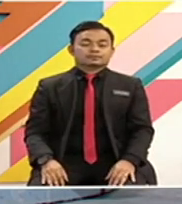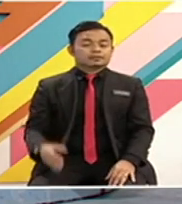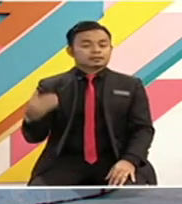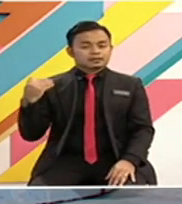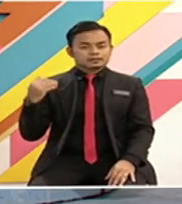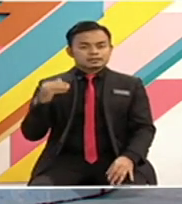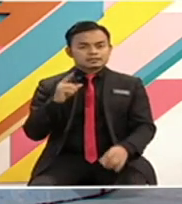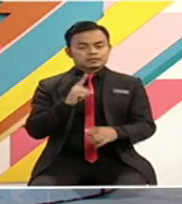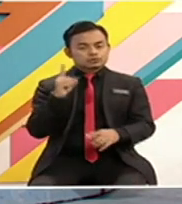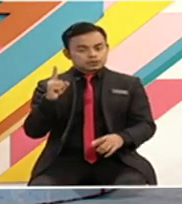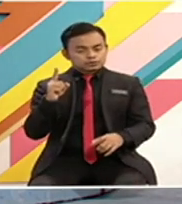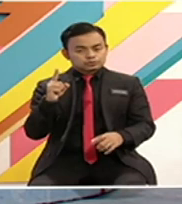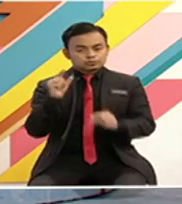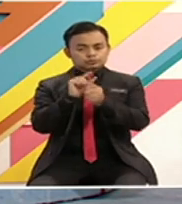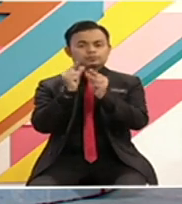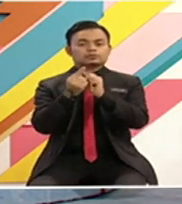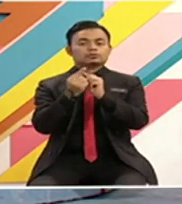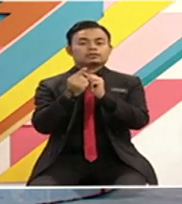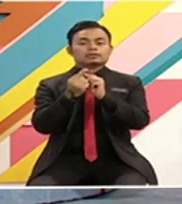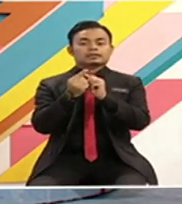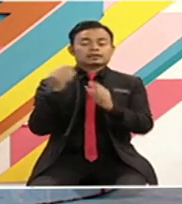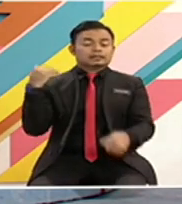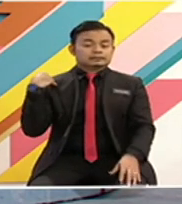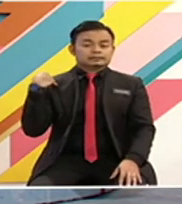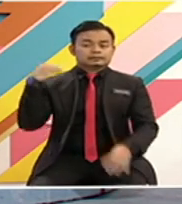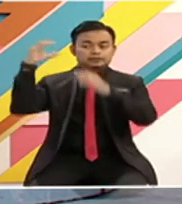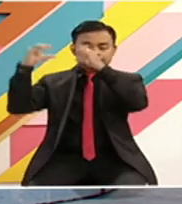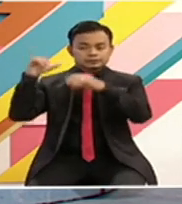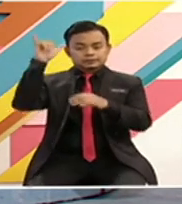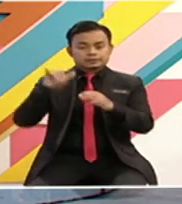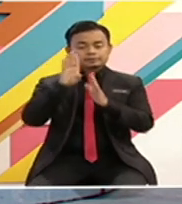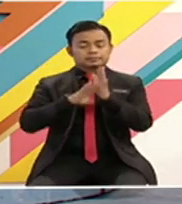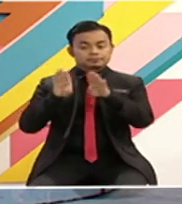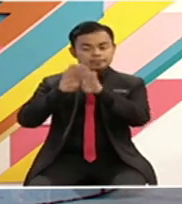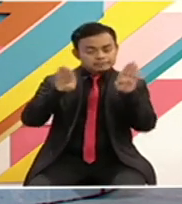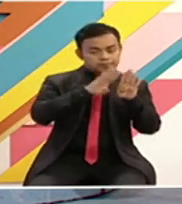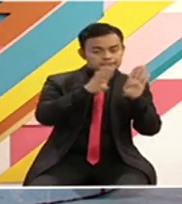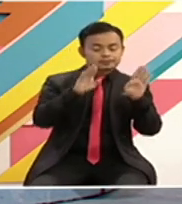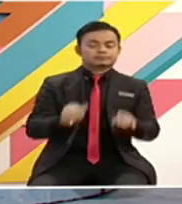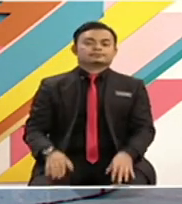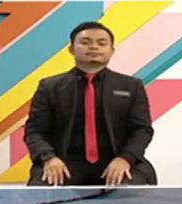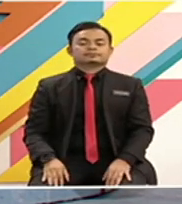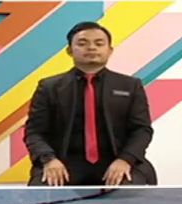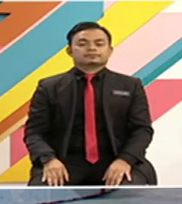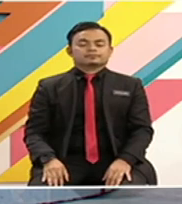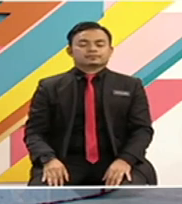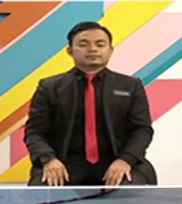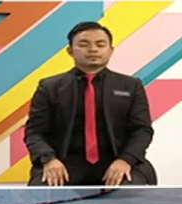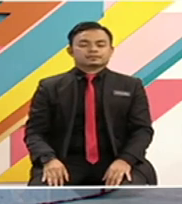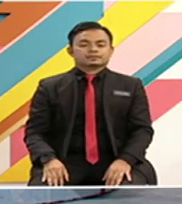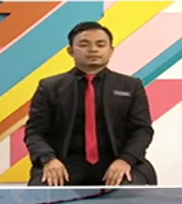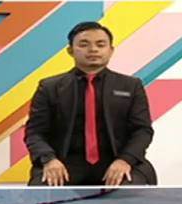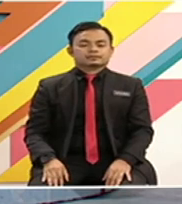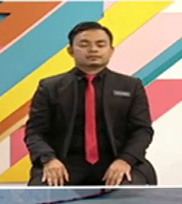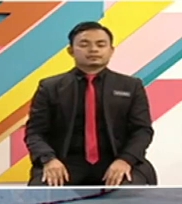ataupun tiga ciri kontranya Oke jago nih hasil sagoya itu bukan itu saya memang ambil daripada gambar olahraga